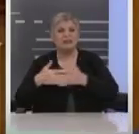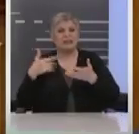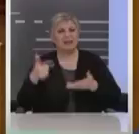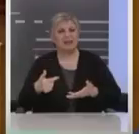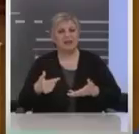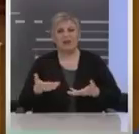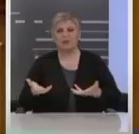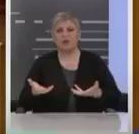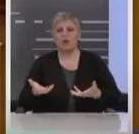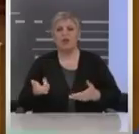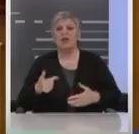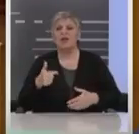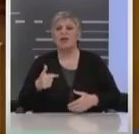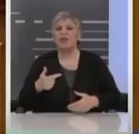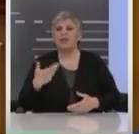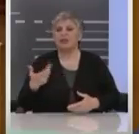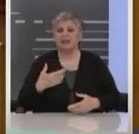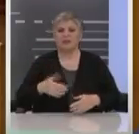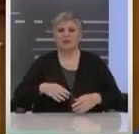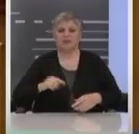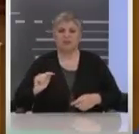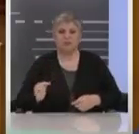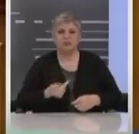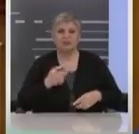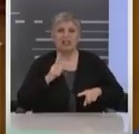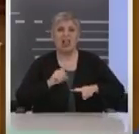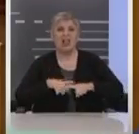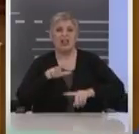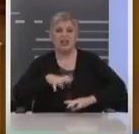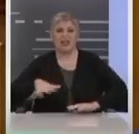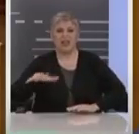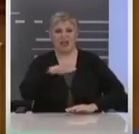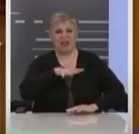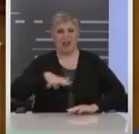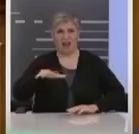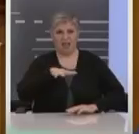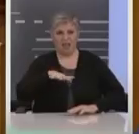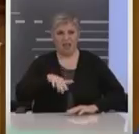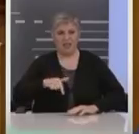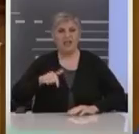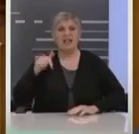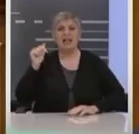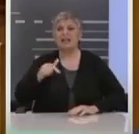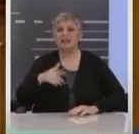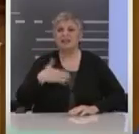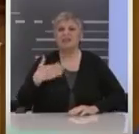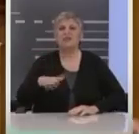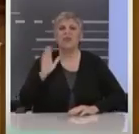επικίνδυνοι για την χώρα, μάλλον, και αυτό είναι το μεγαλύτερο δυστύχημα, καταντάτε γραφική.